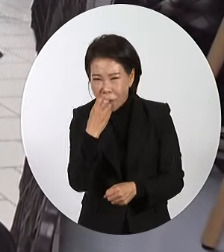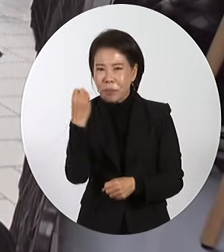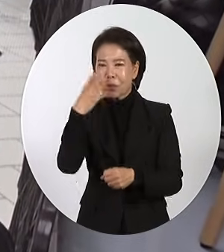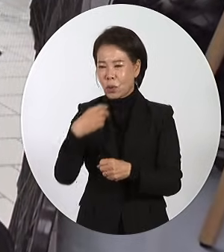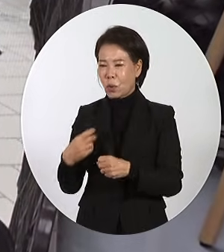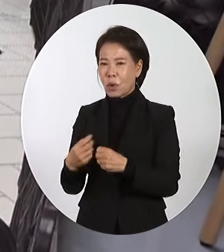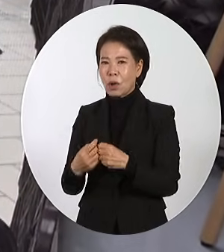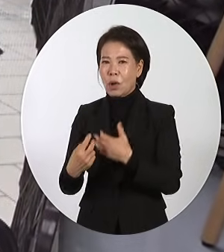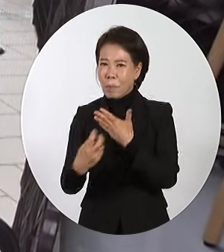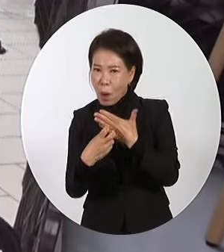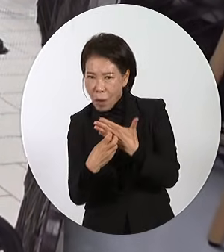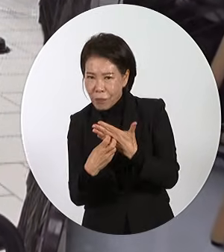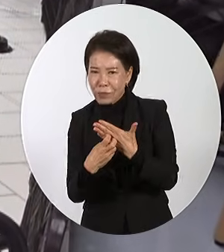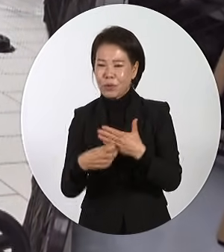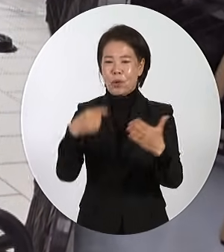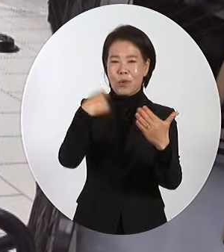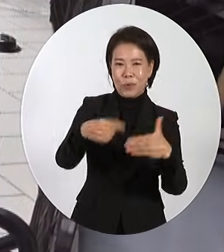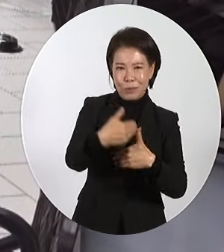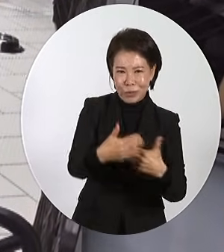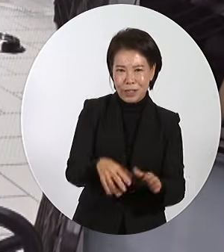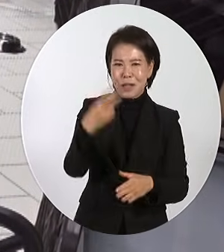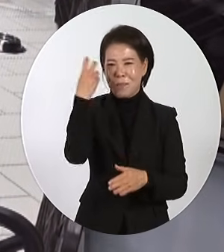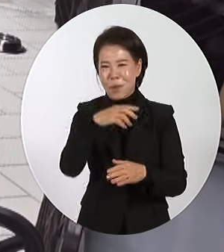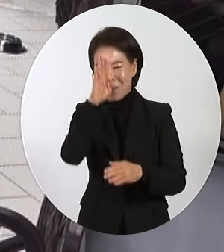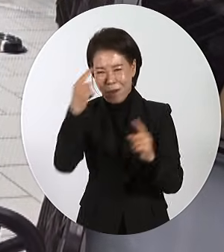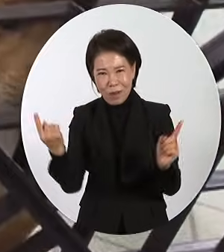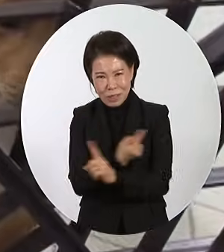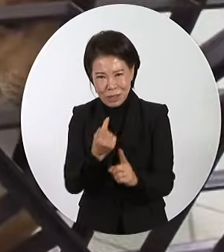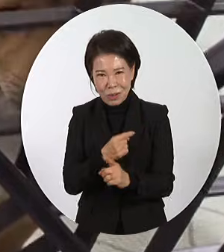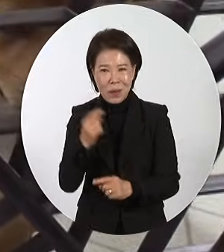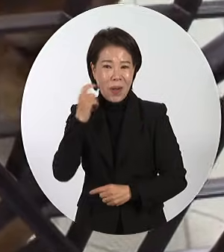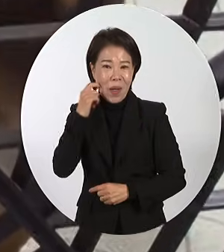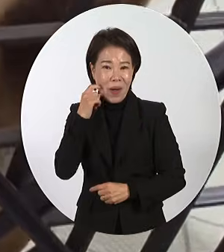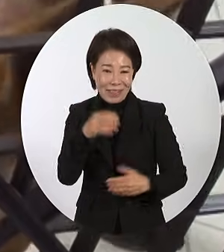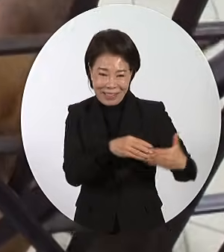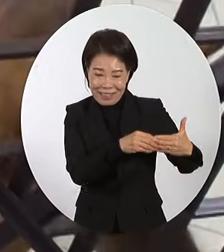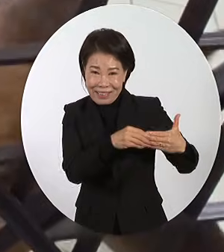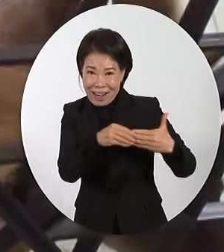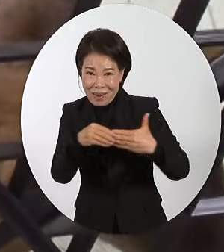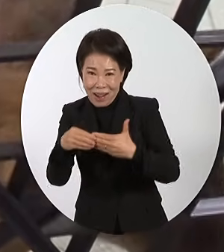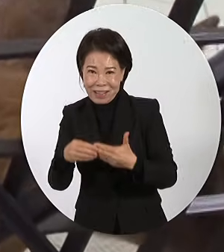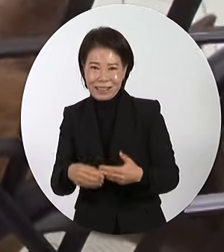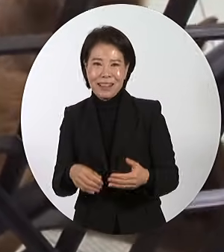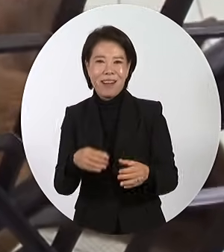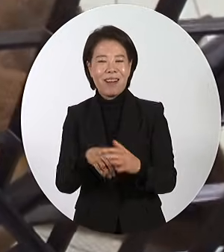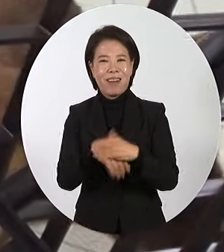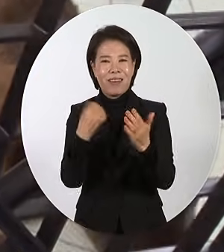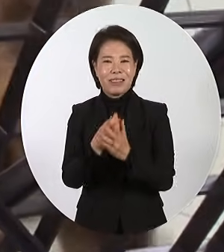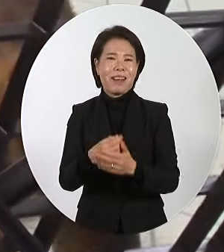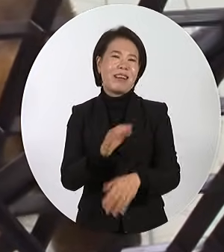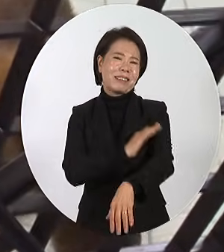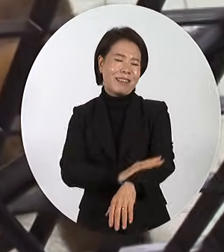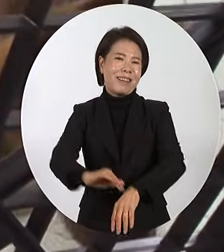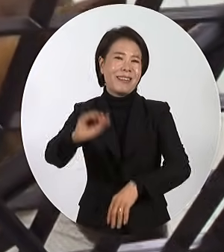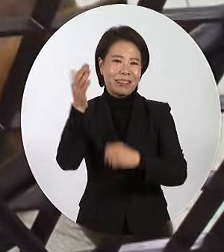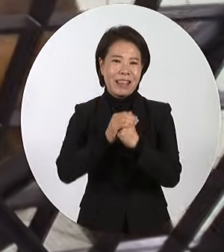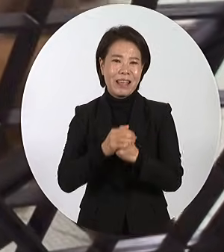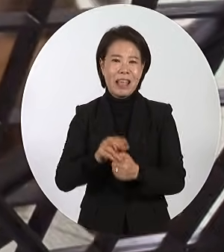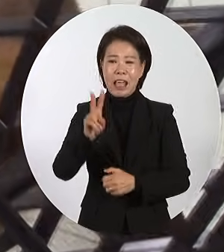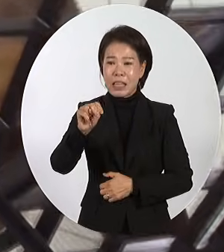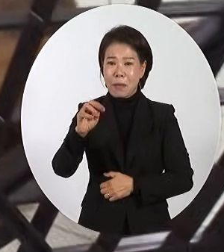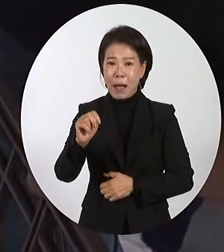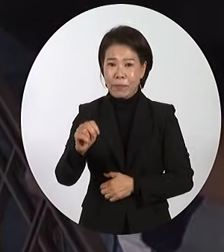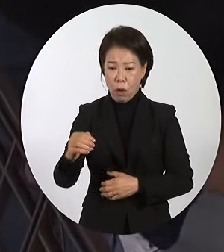보호실, 교육실 등을 갖추고 보호, 치료, 입양 기능을 강화했는데요. 부지 1만